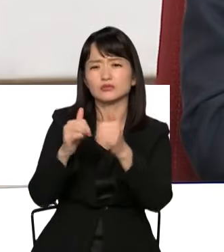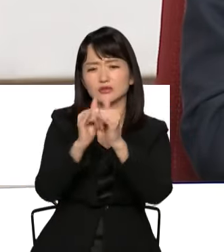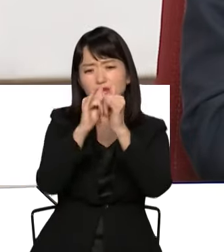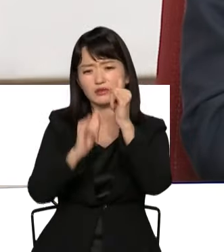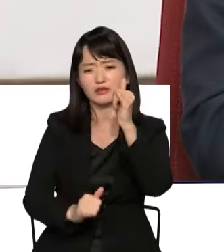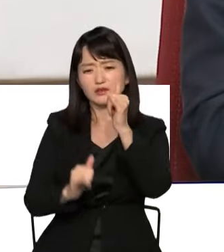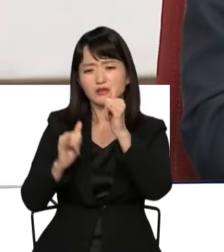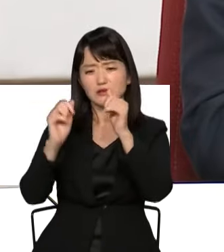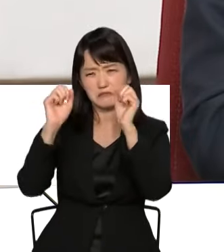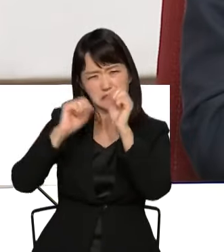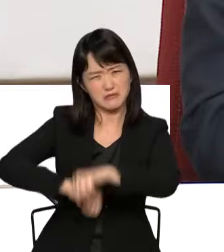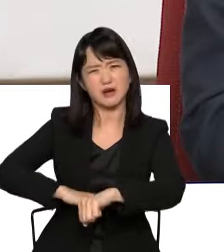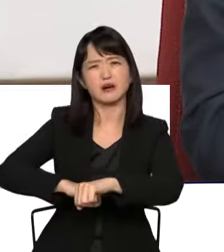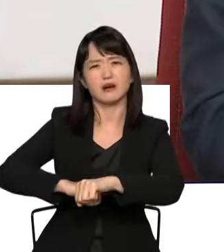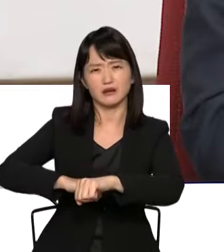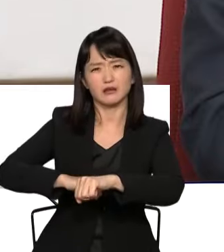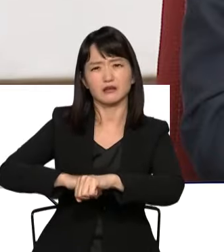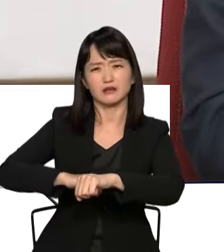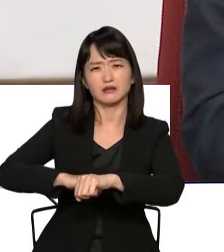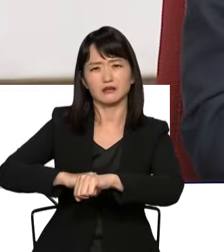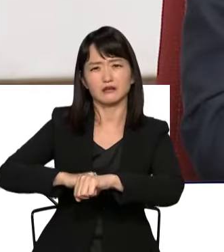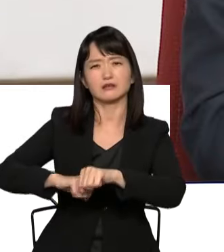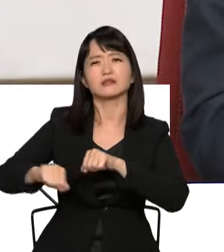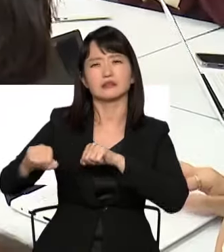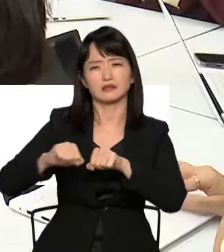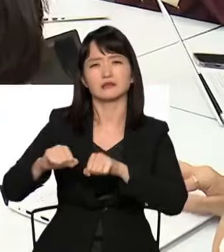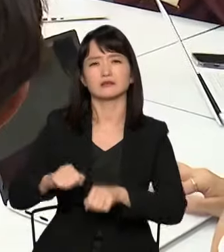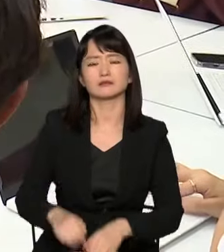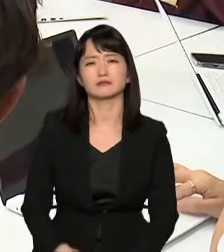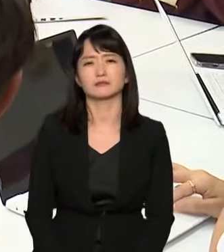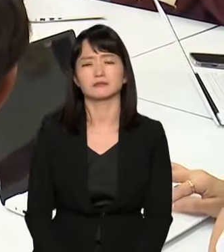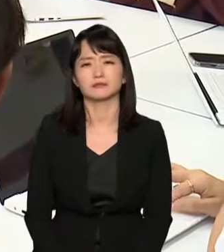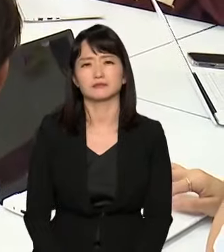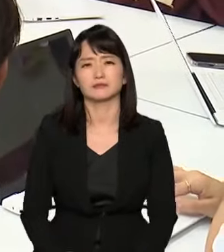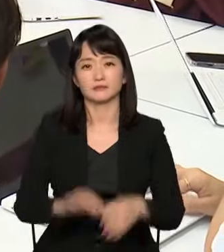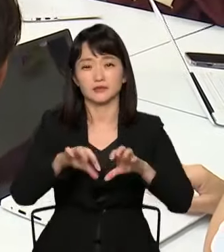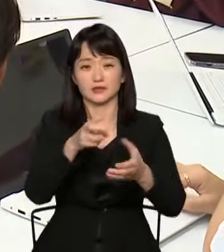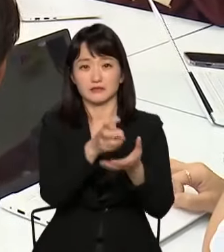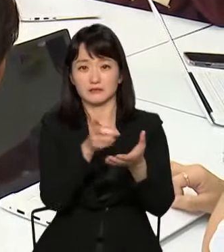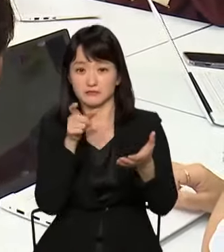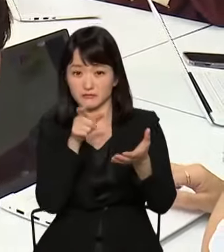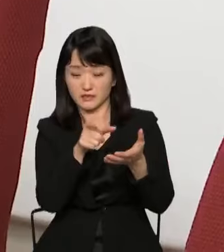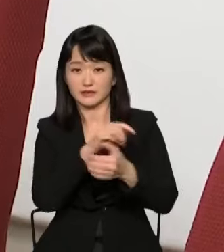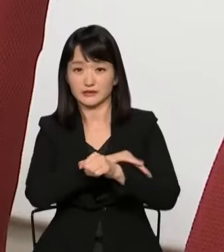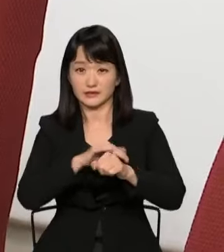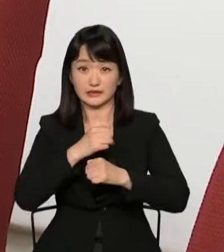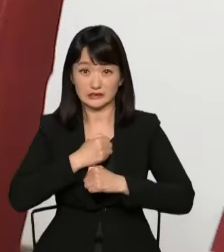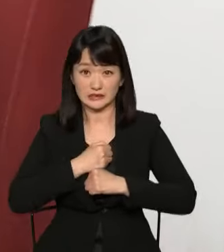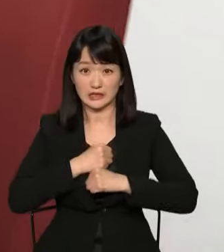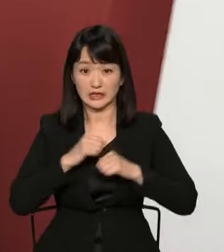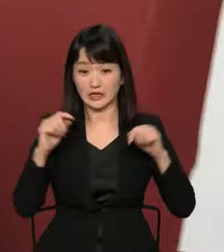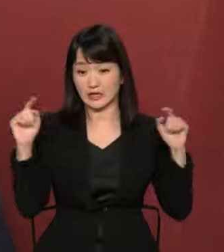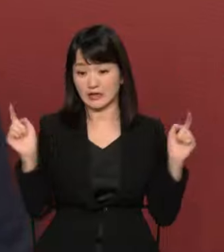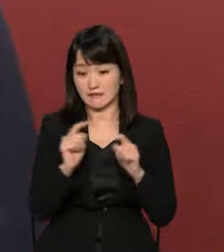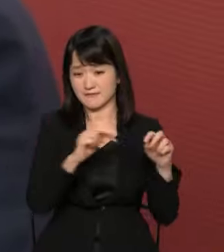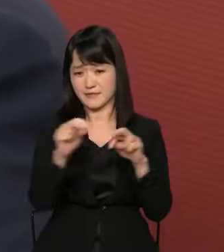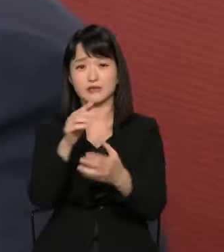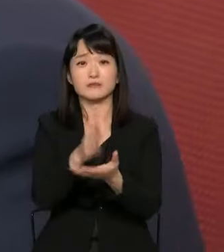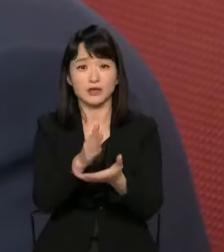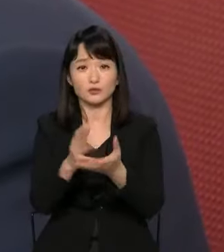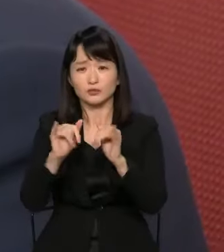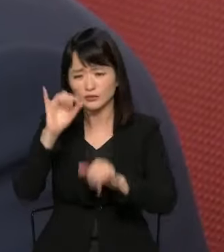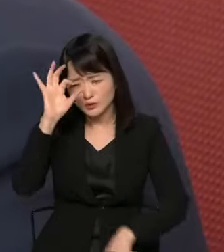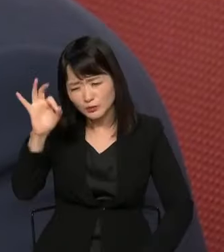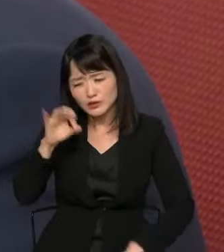질서를 파괴하는 그런 행위다. 헌법 질서에 충실한 정쟁이 아닌 국민을 보고 정치를